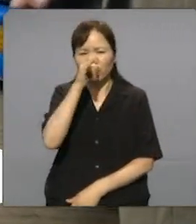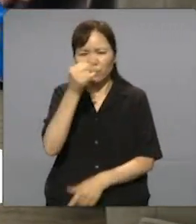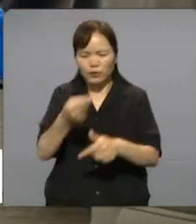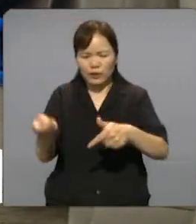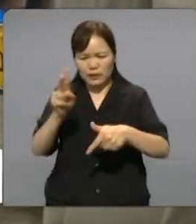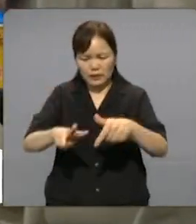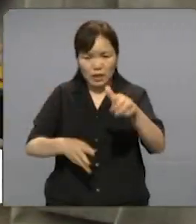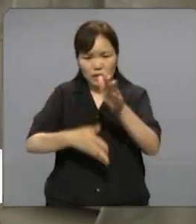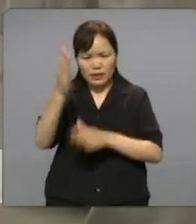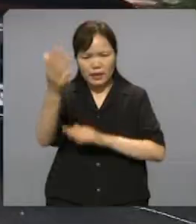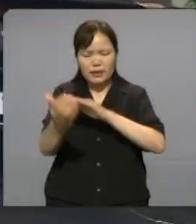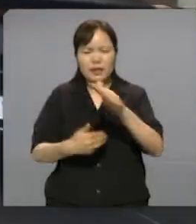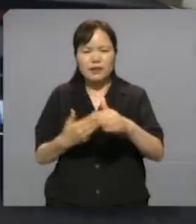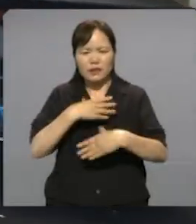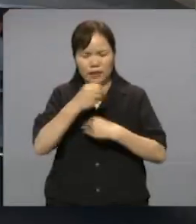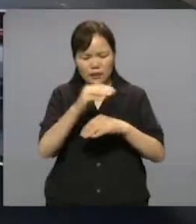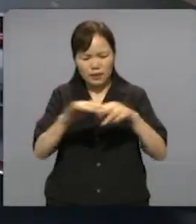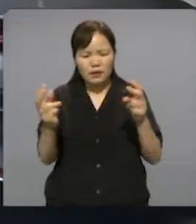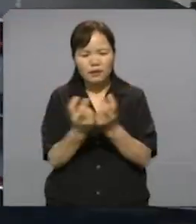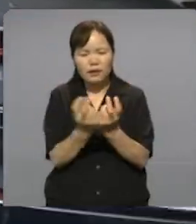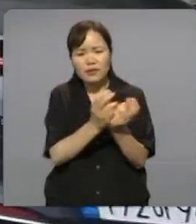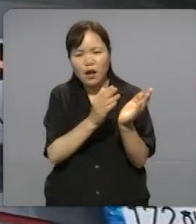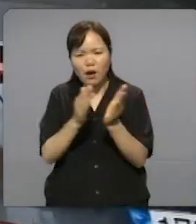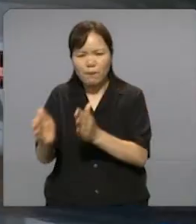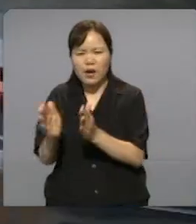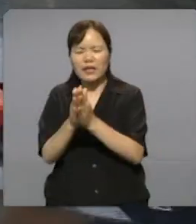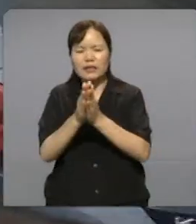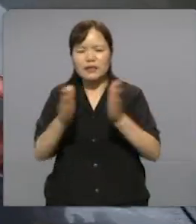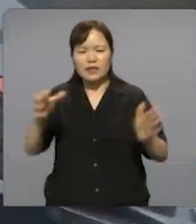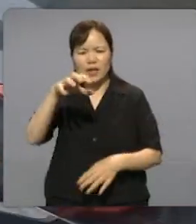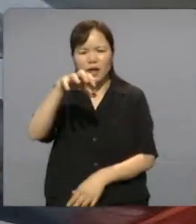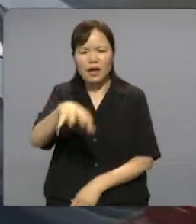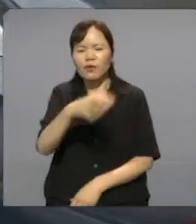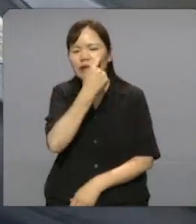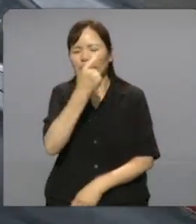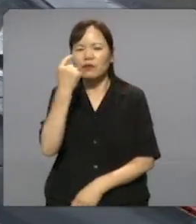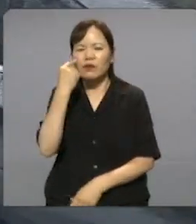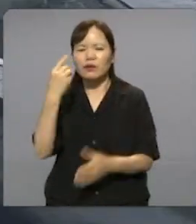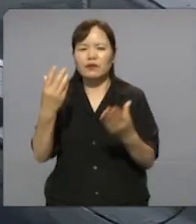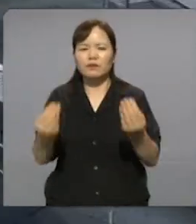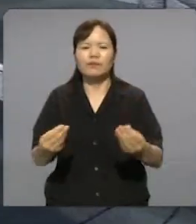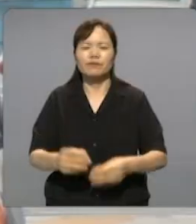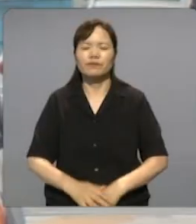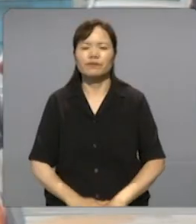인천시가 사전 안전 대책을 마련해 실행한 현장을 확인해 보았습니다.